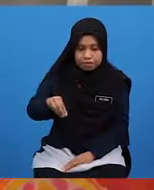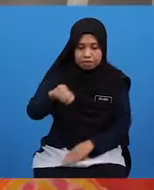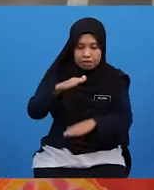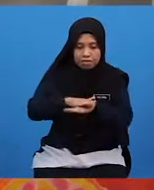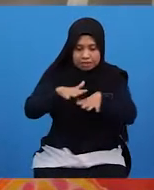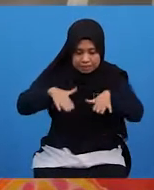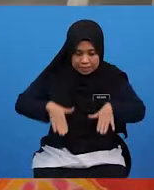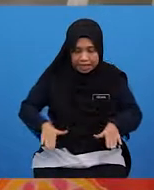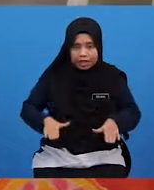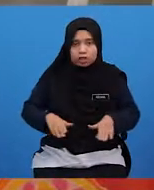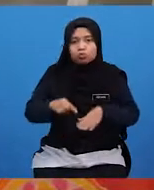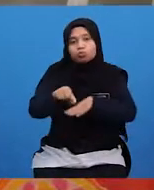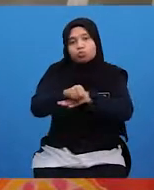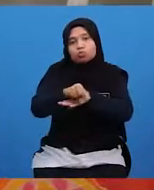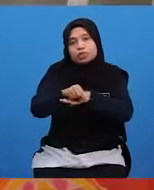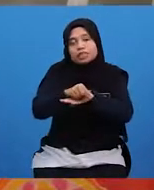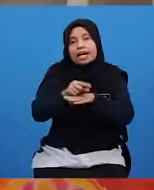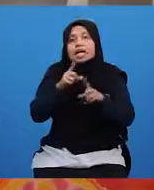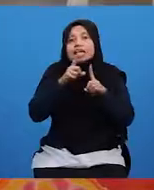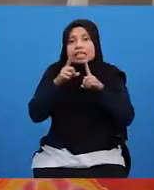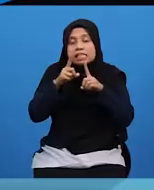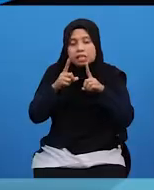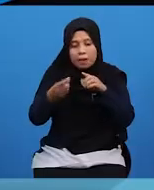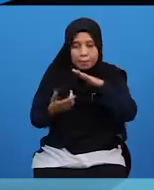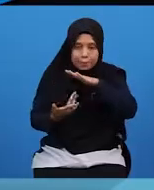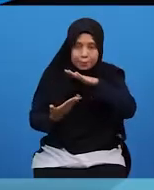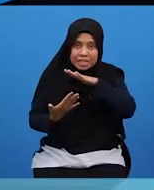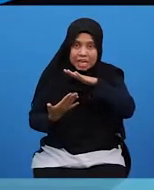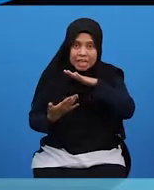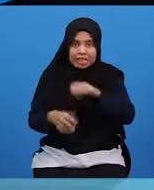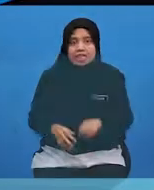kain dengan menggunakan lilin panas.